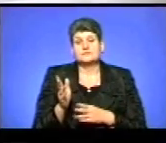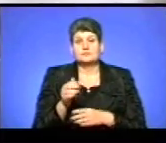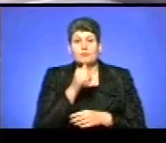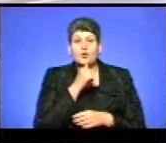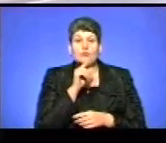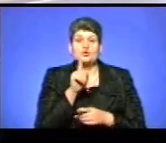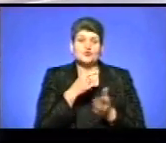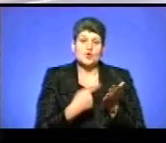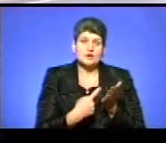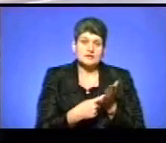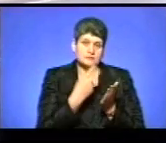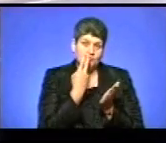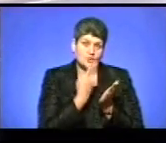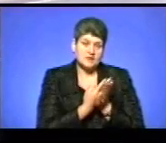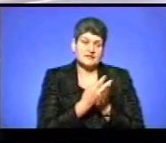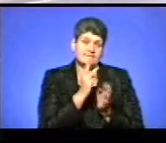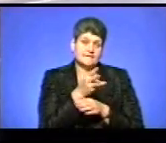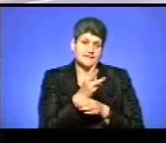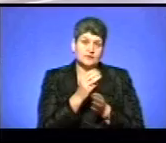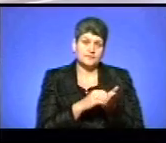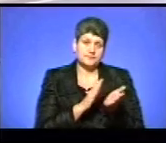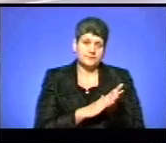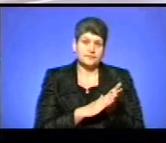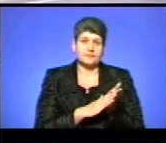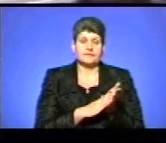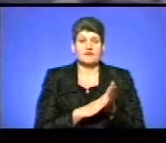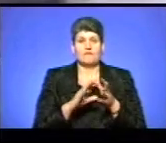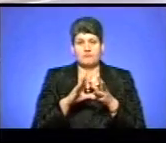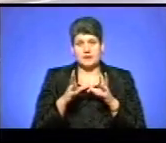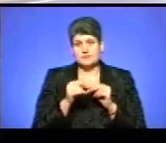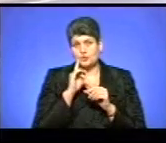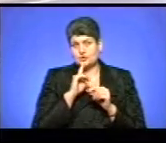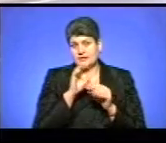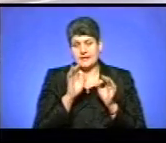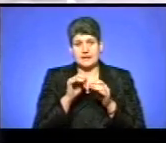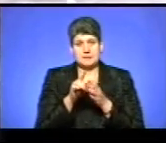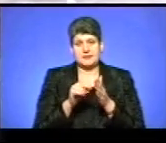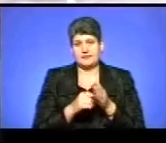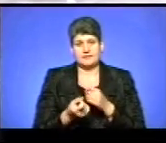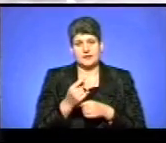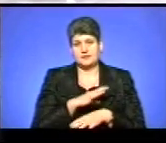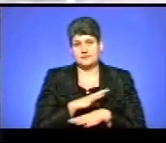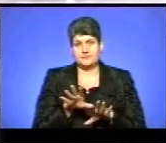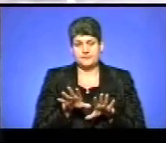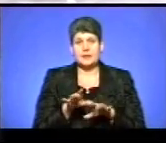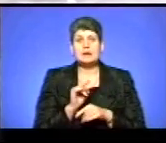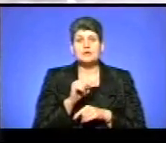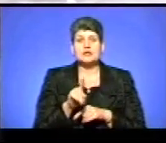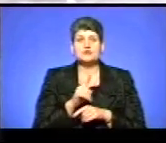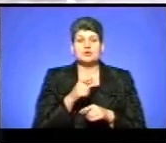щось дописати, але ми їм показуємо відеофіксацію, також фотофіксацію. В принципі, поки що ніяких питань не виникало. Про те, що на